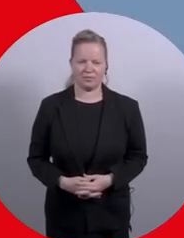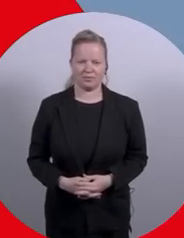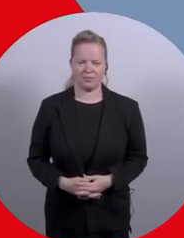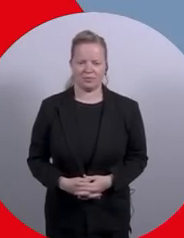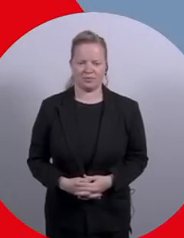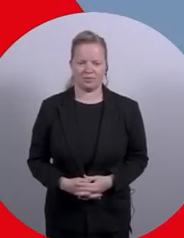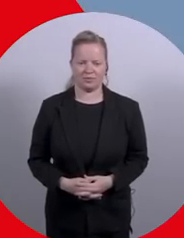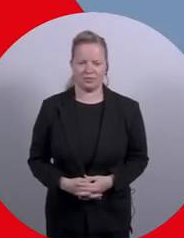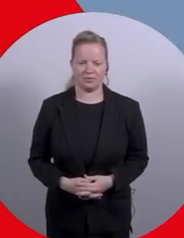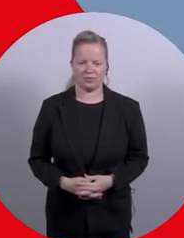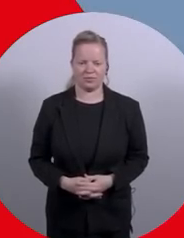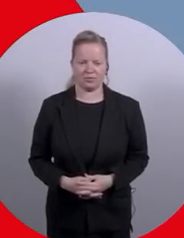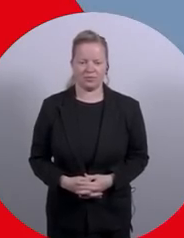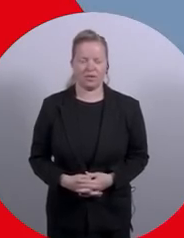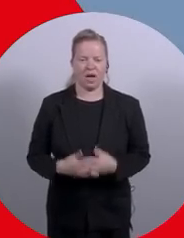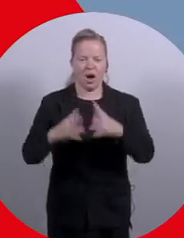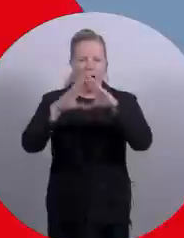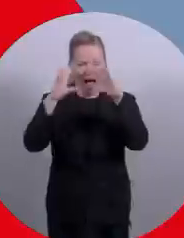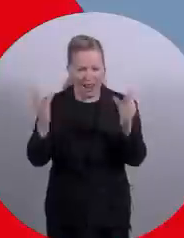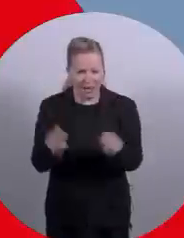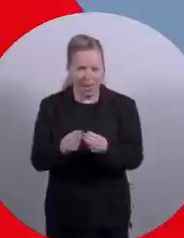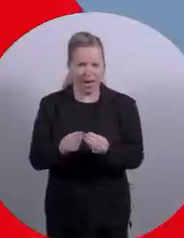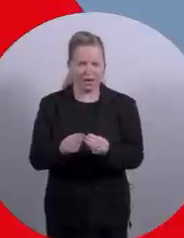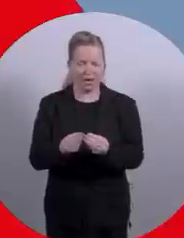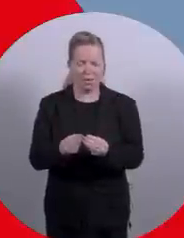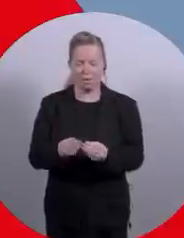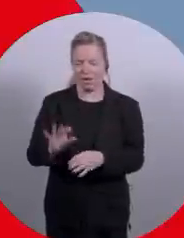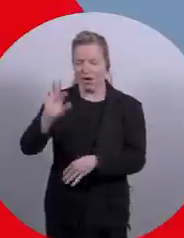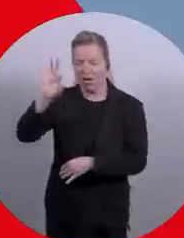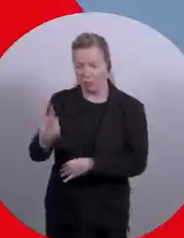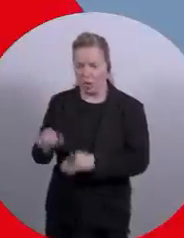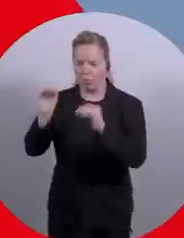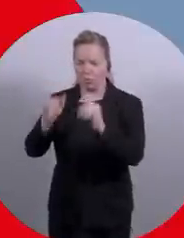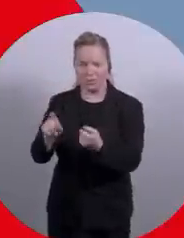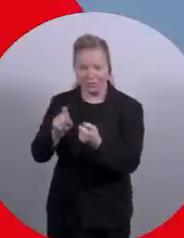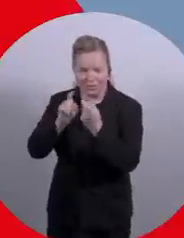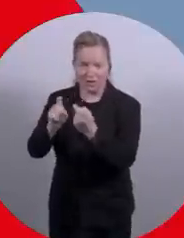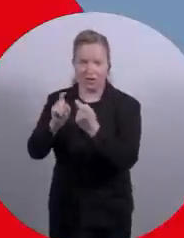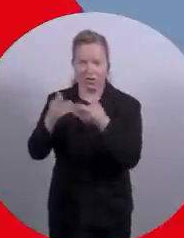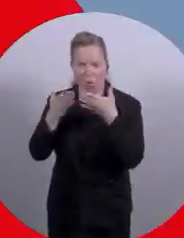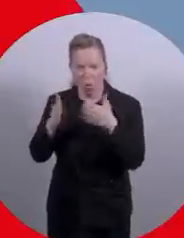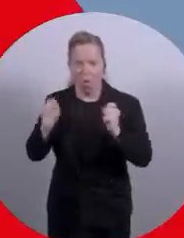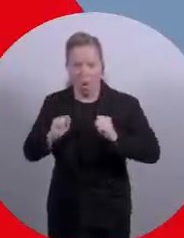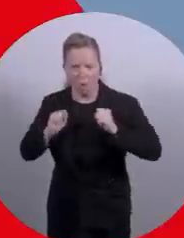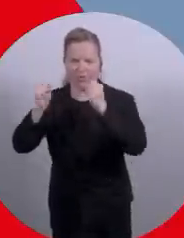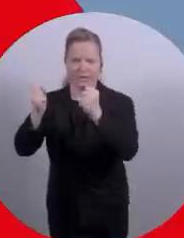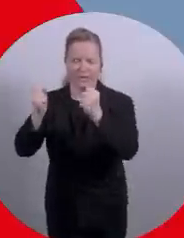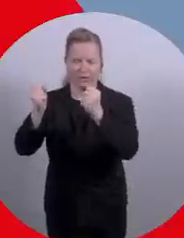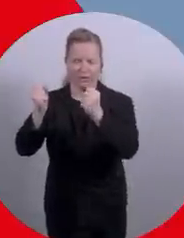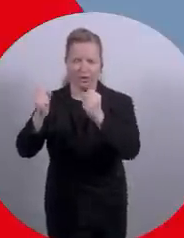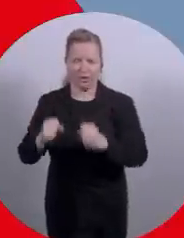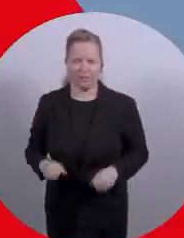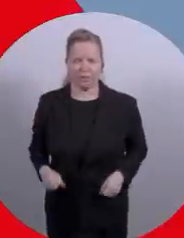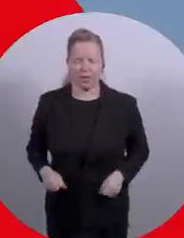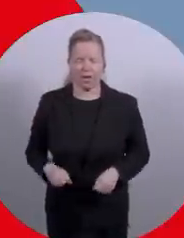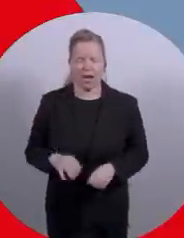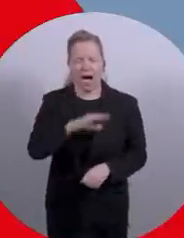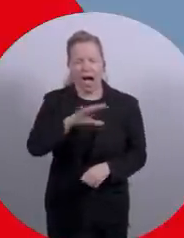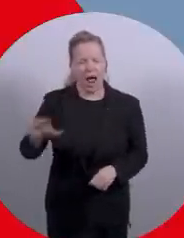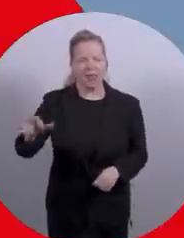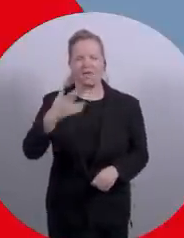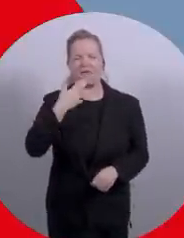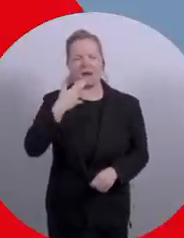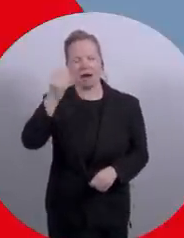und so offensiv müssen wir auch allgemein die Auseinandersetzung mit den Freiheitlichen führen wir haben immer gesehen alle die glauben in diesem Land